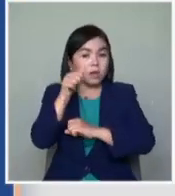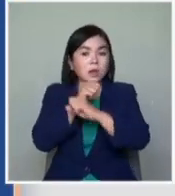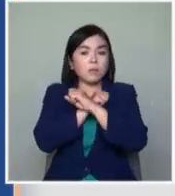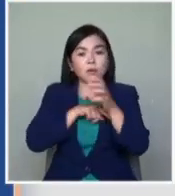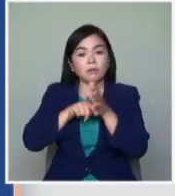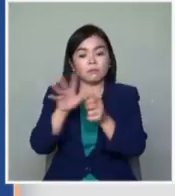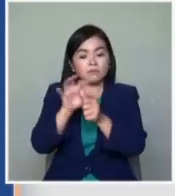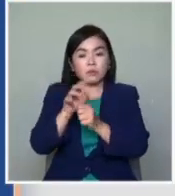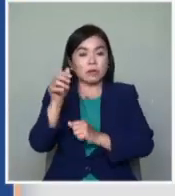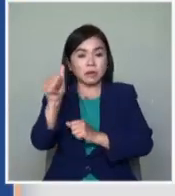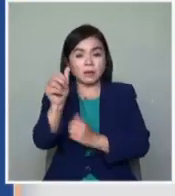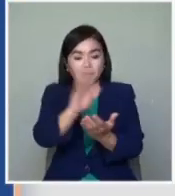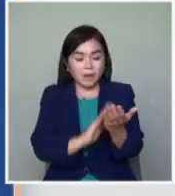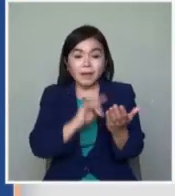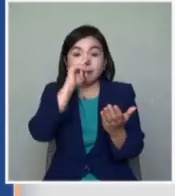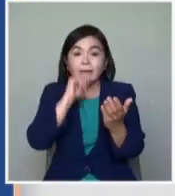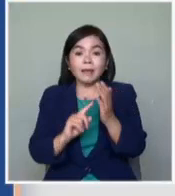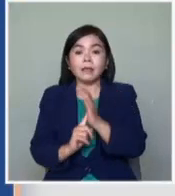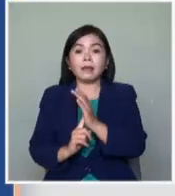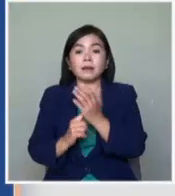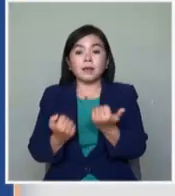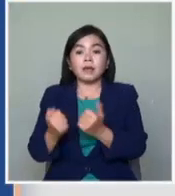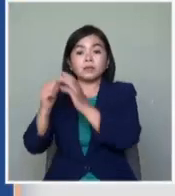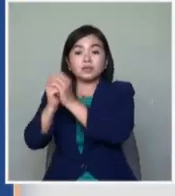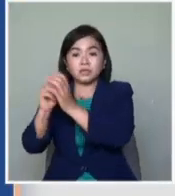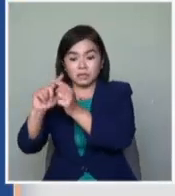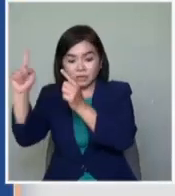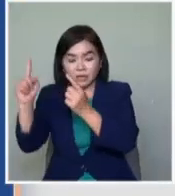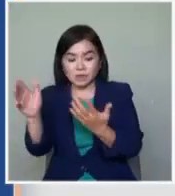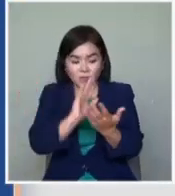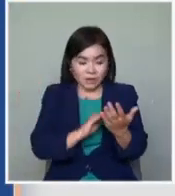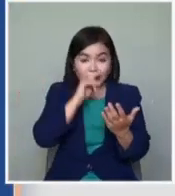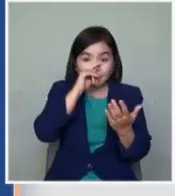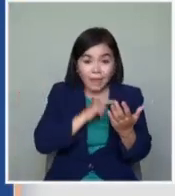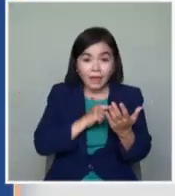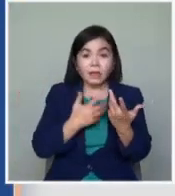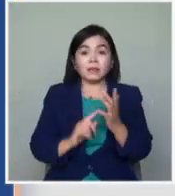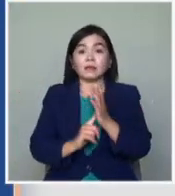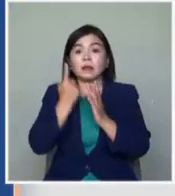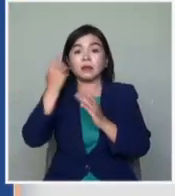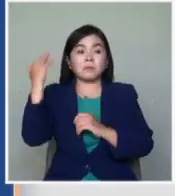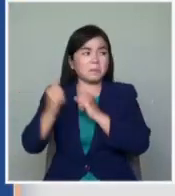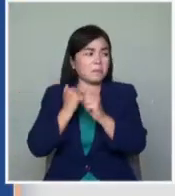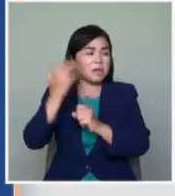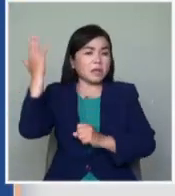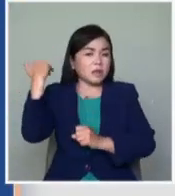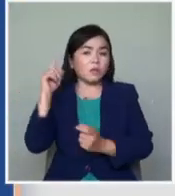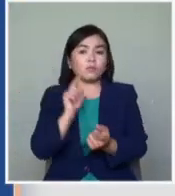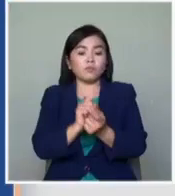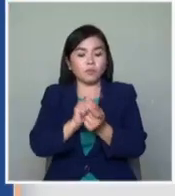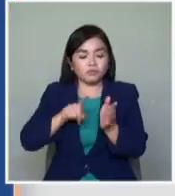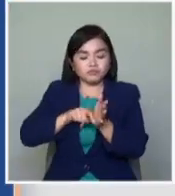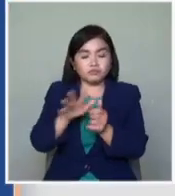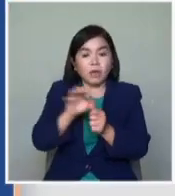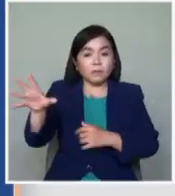ะคะแม้ว่าไทยเองจะเป็นประเทศแรกนอกจีนที่พบผู้ติดเชื้อโควิด-19 ตั้งแต่ต้นปีที่ผ่านมาค่ะ ส